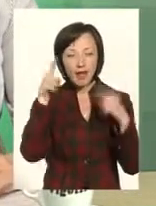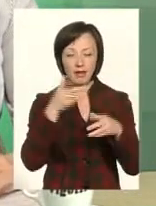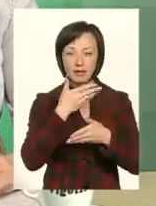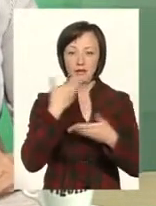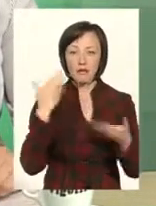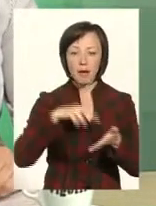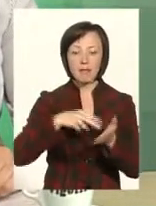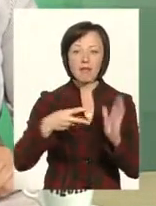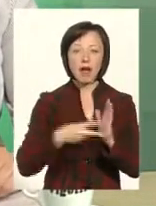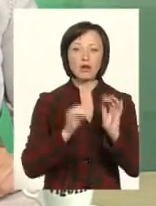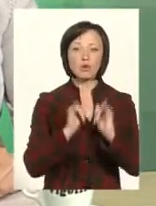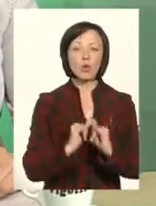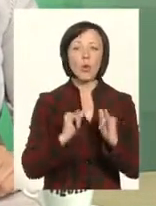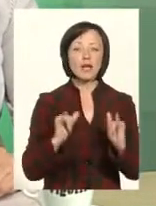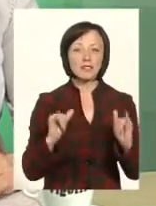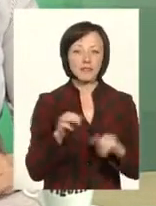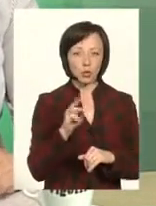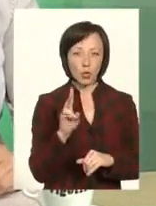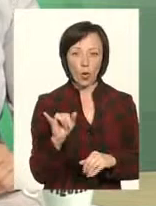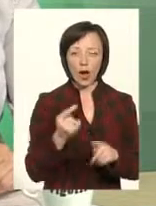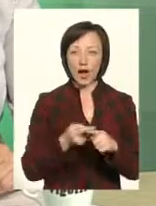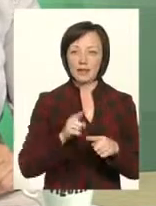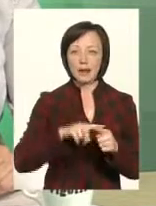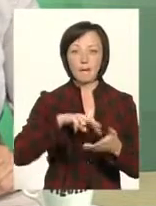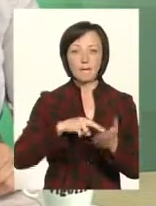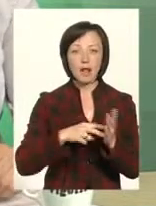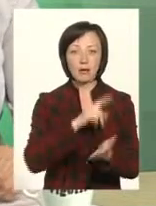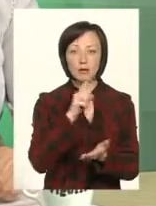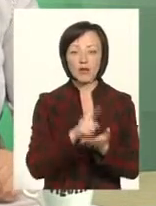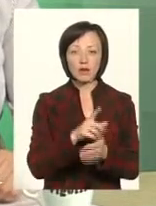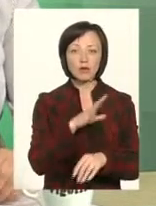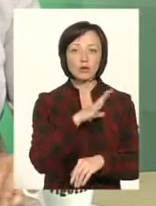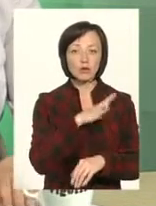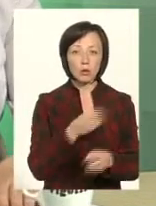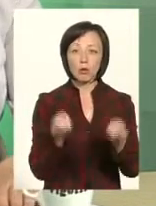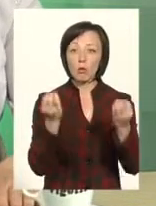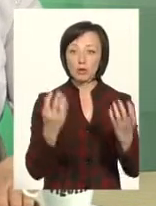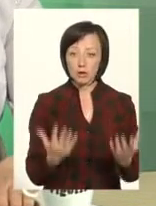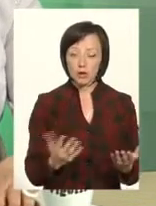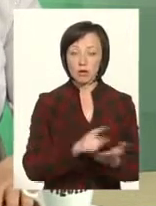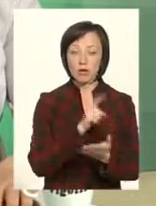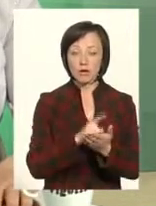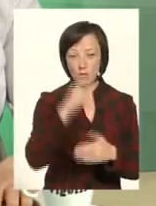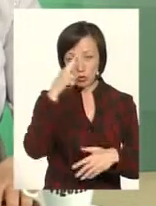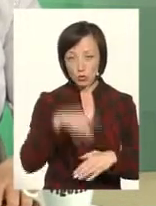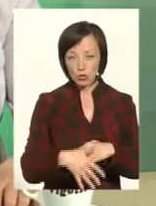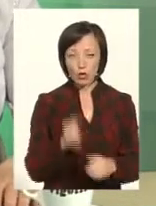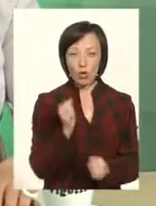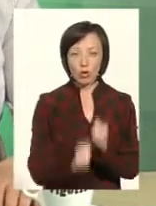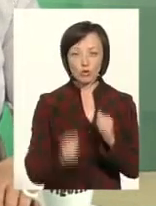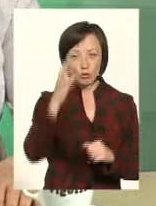немає стратегічного плану розвитку. А це план, який повинен бути простий, повинен бути зрозумілий